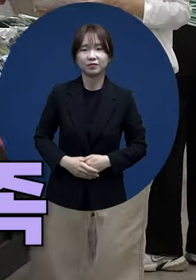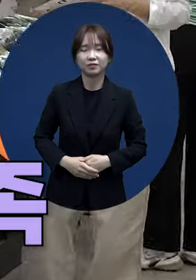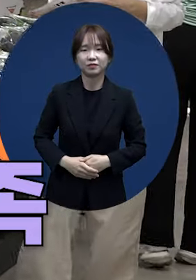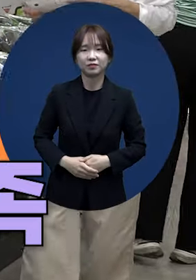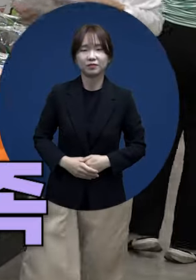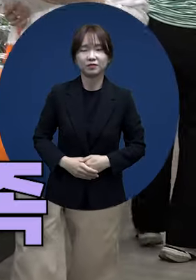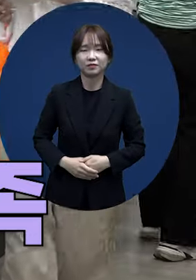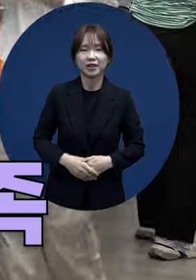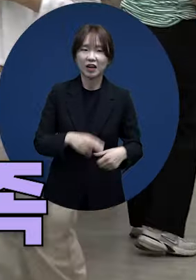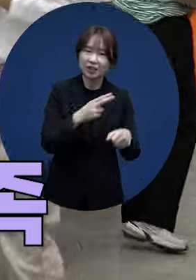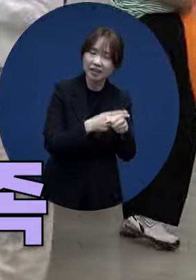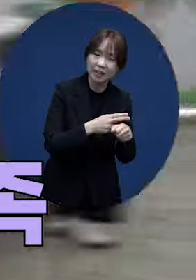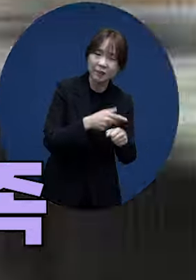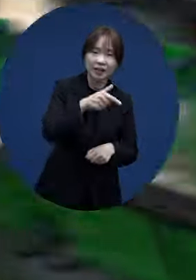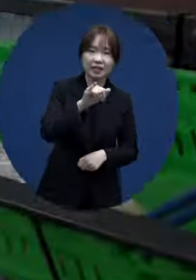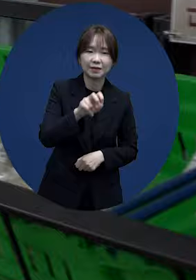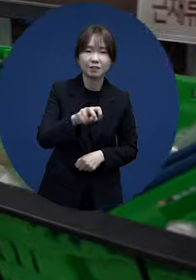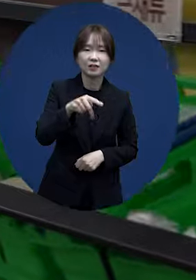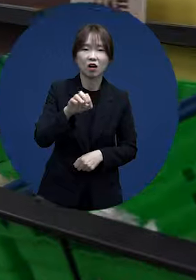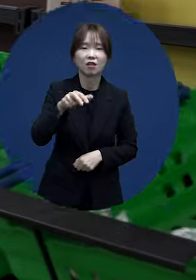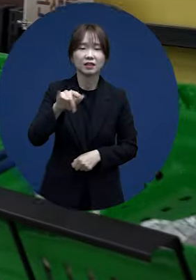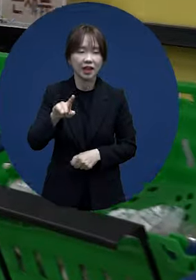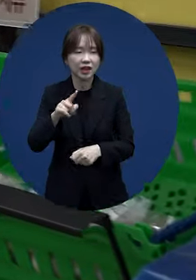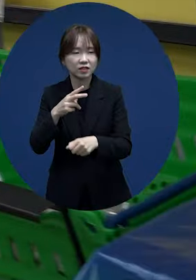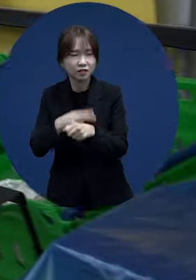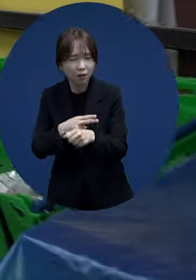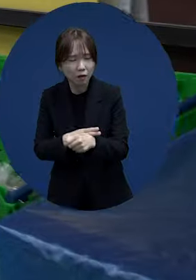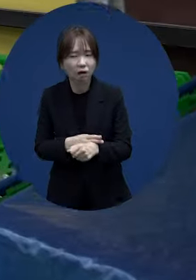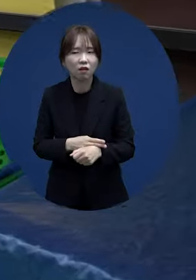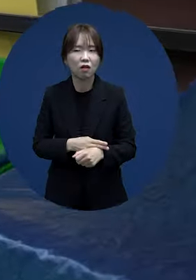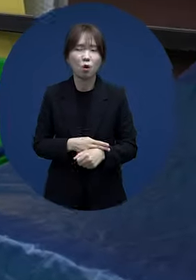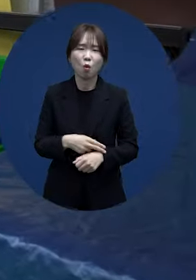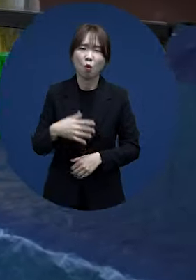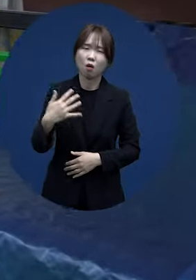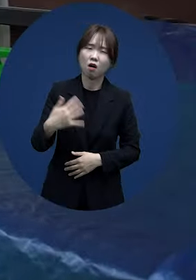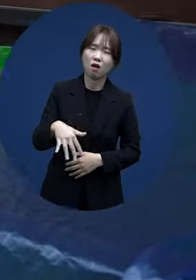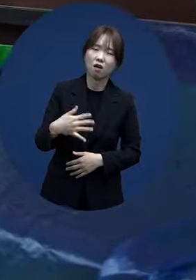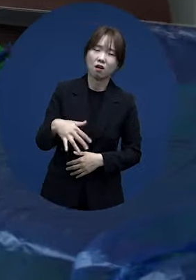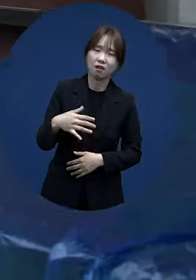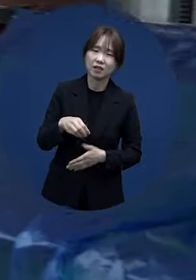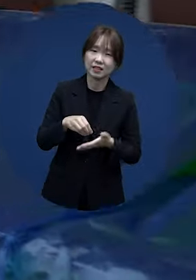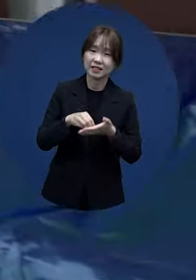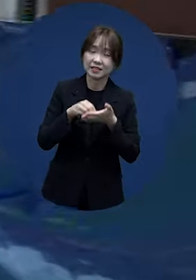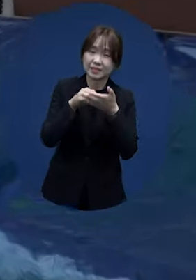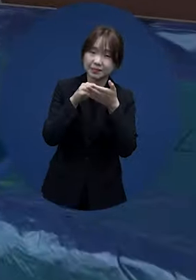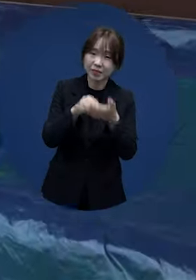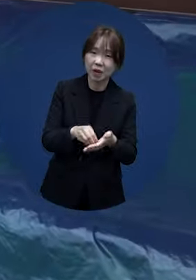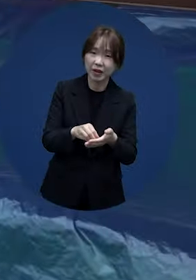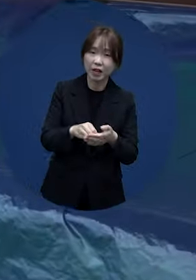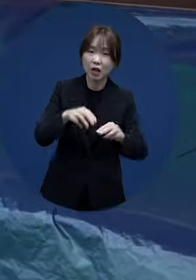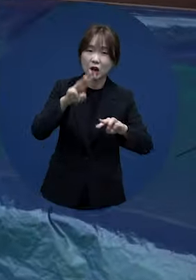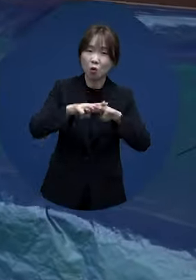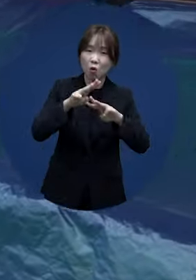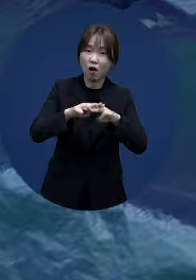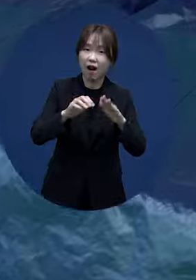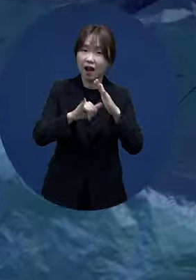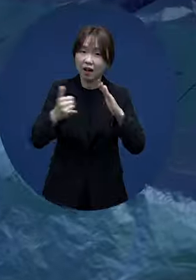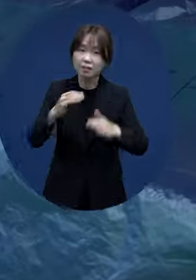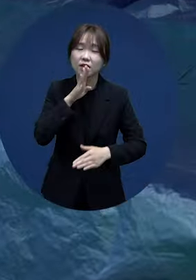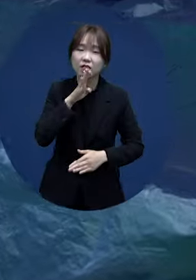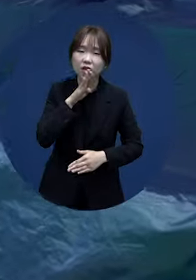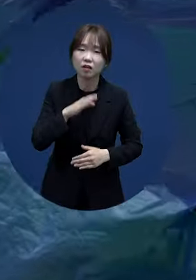모두 대만족입니다. 심학순 선생님, 뭐 김성재 선생님, 야, 여기 계신 분들이 여기 입점하신